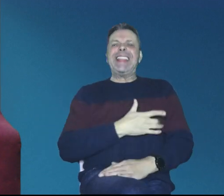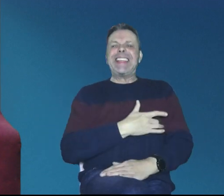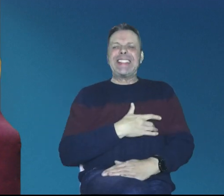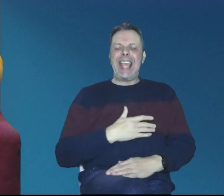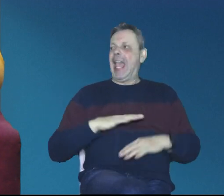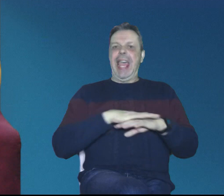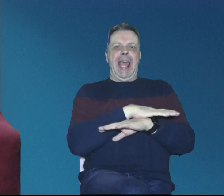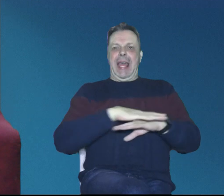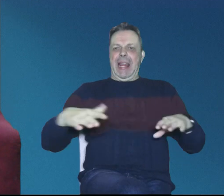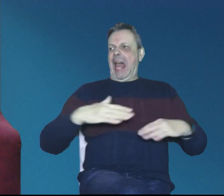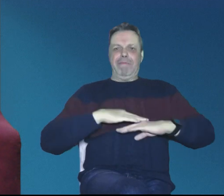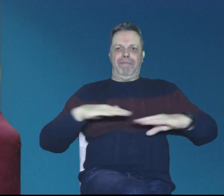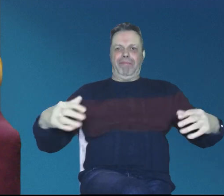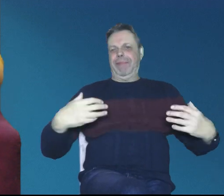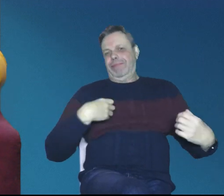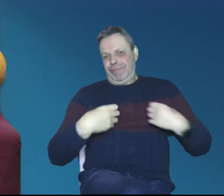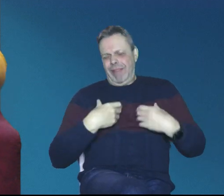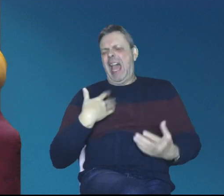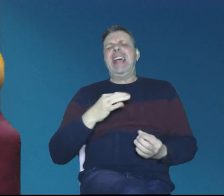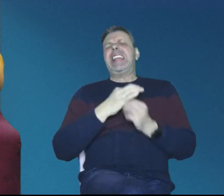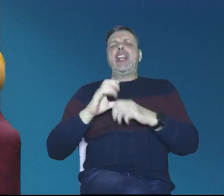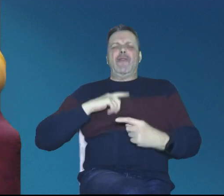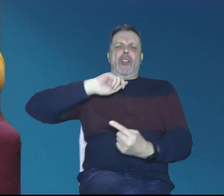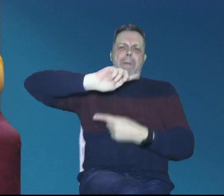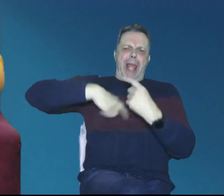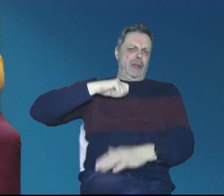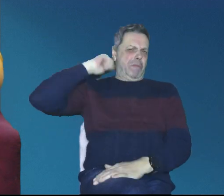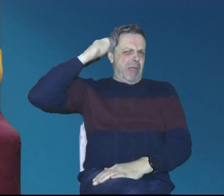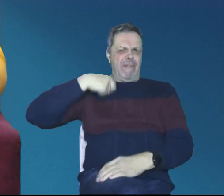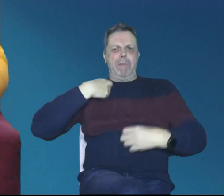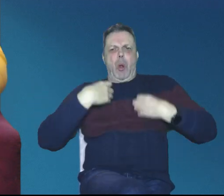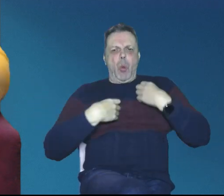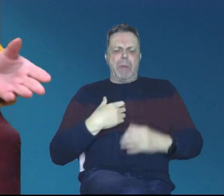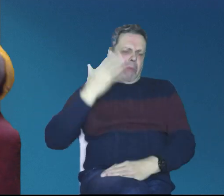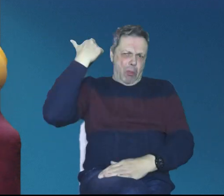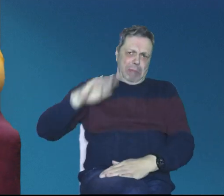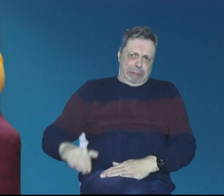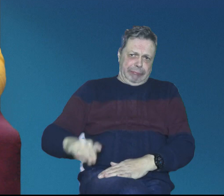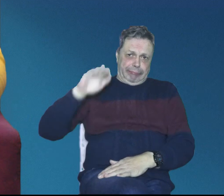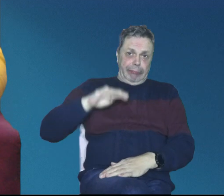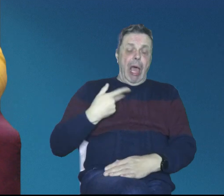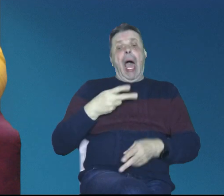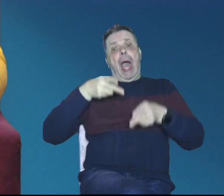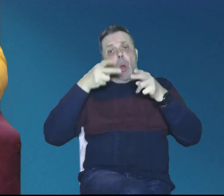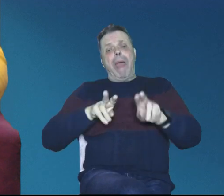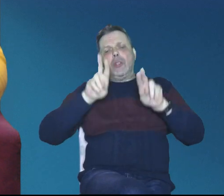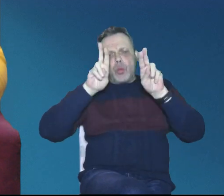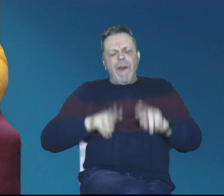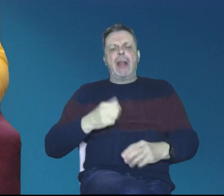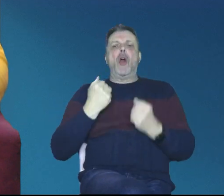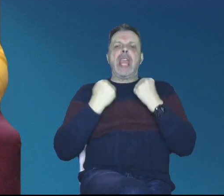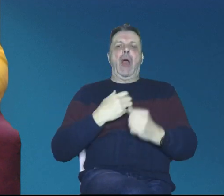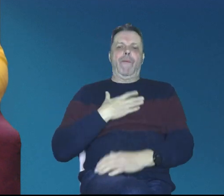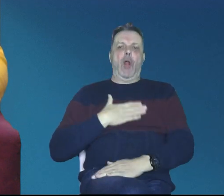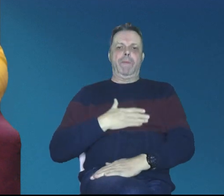stvari srce na sceni. Dakle, cijeli život se bavim plesanjem, pjevanjem i glumom od najranijih godina, a